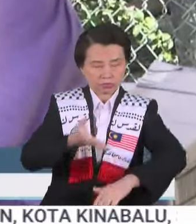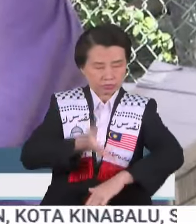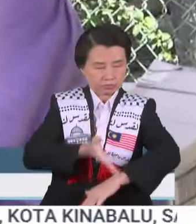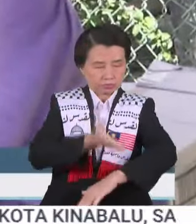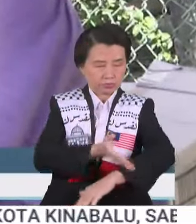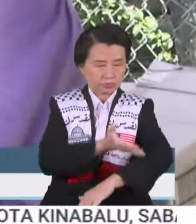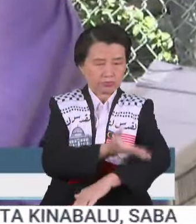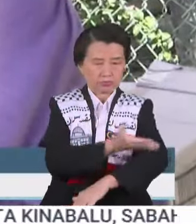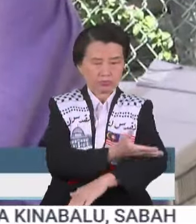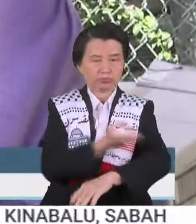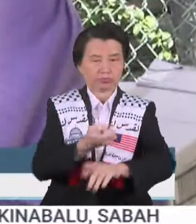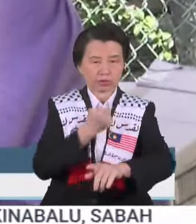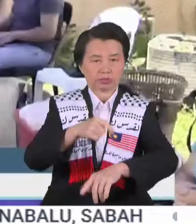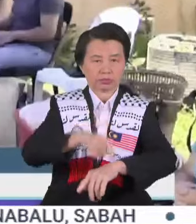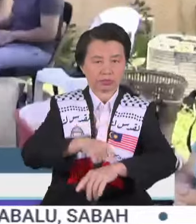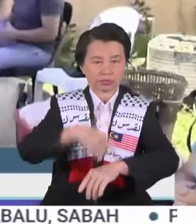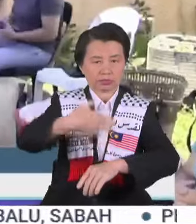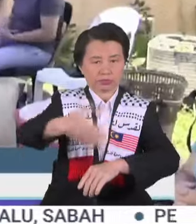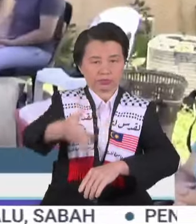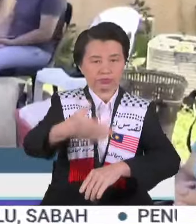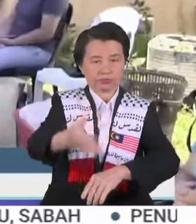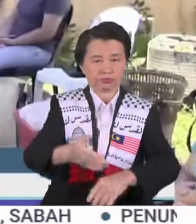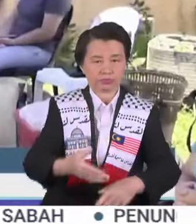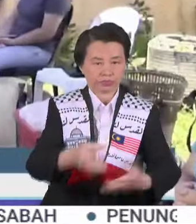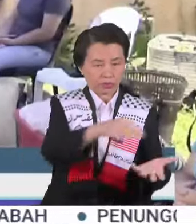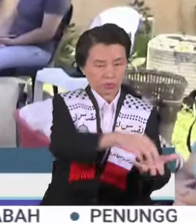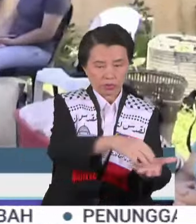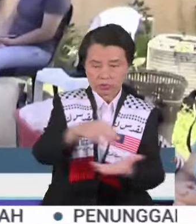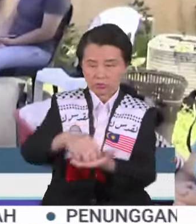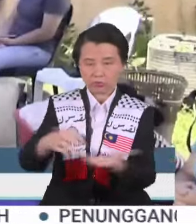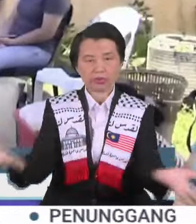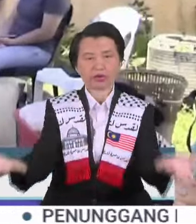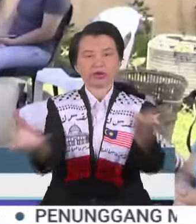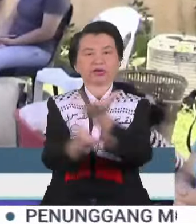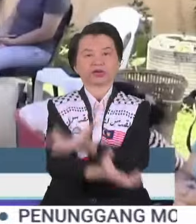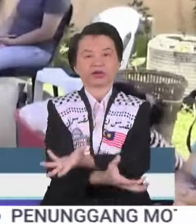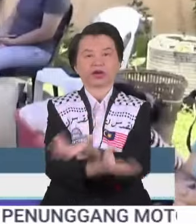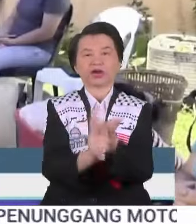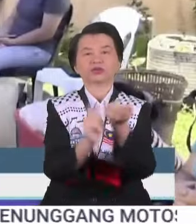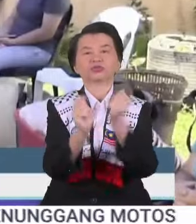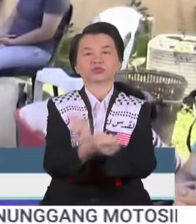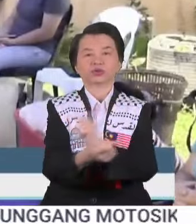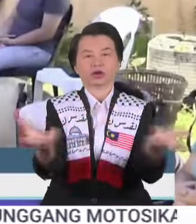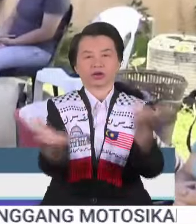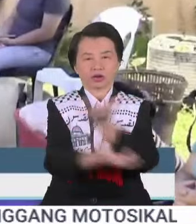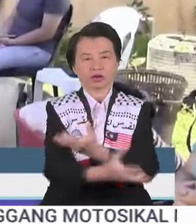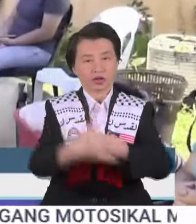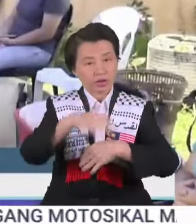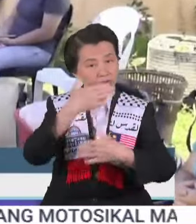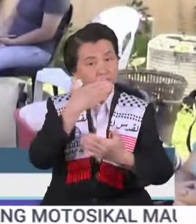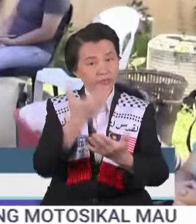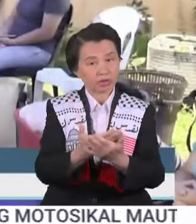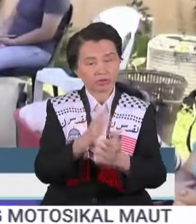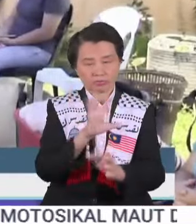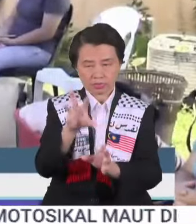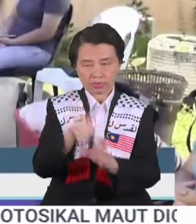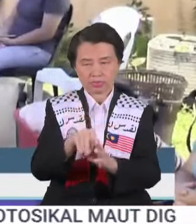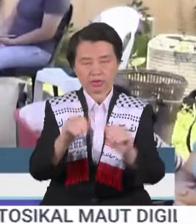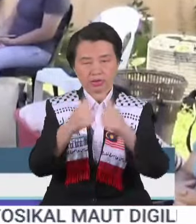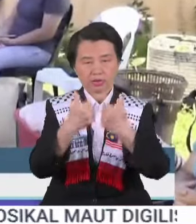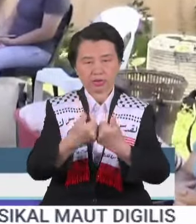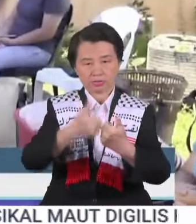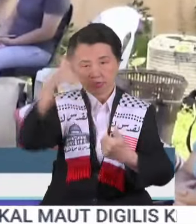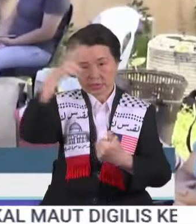mempertingkatkan dari masa ke semasa dan meneruskan sambutan di peringkat yang lebih baik, melibatkan agensi-agensi kerajaan